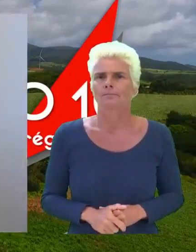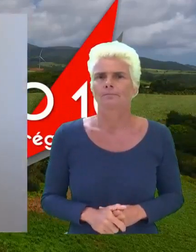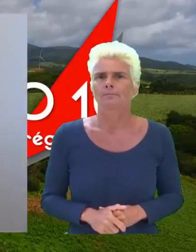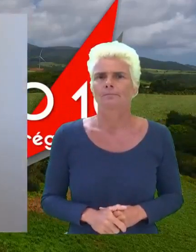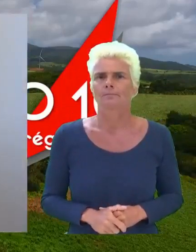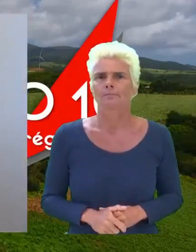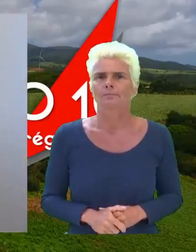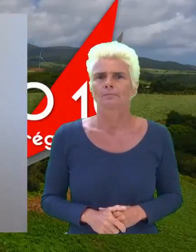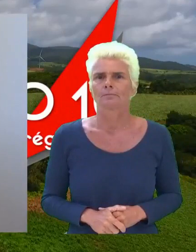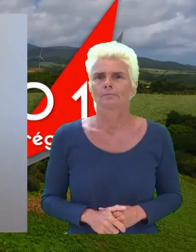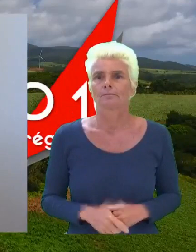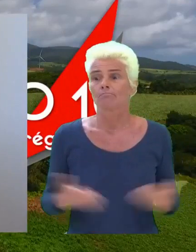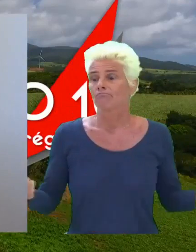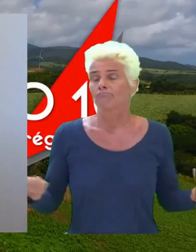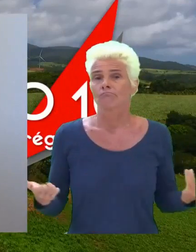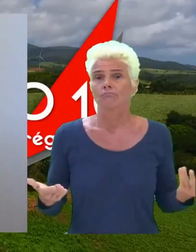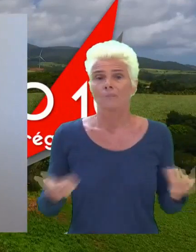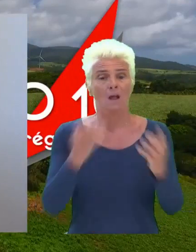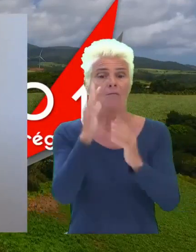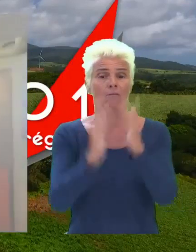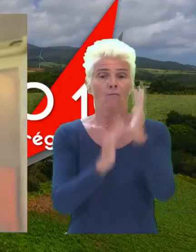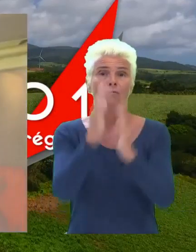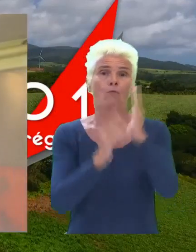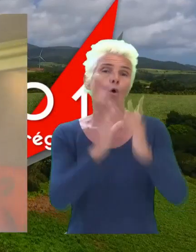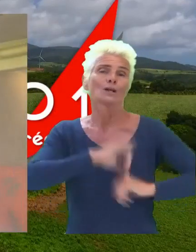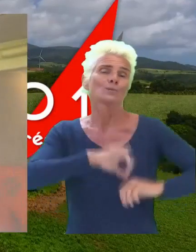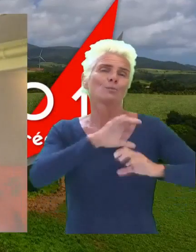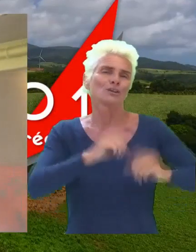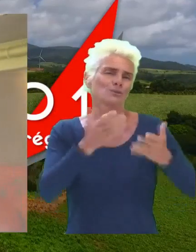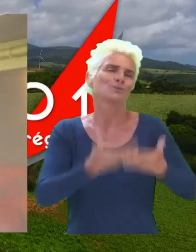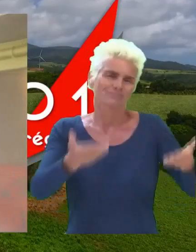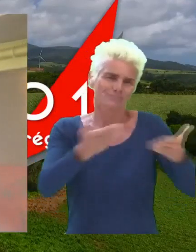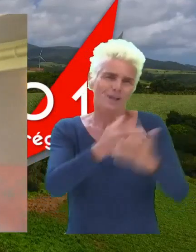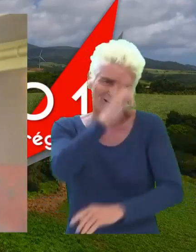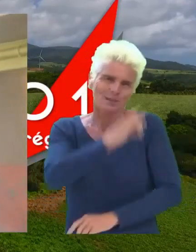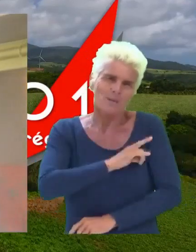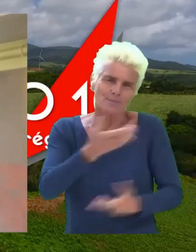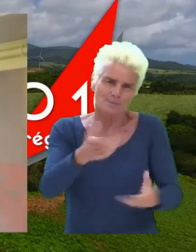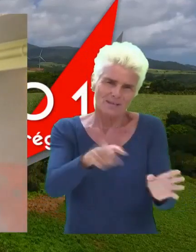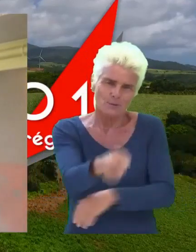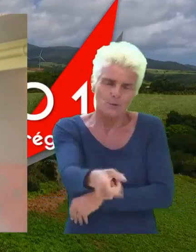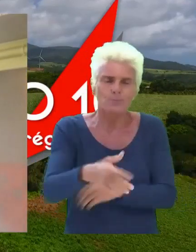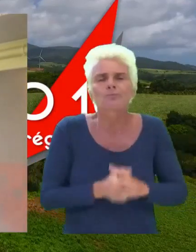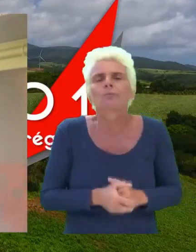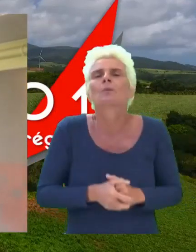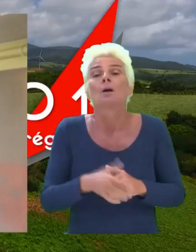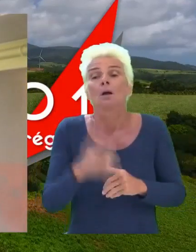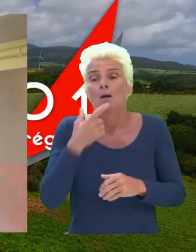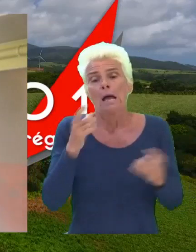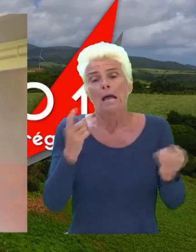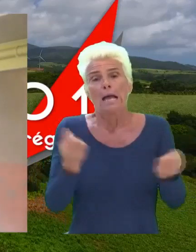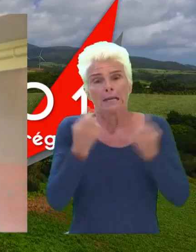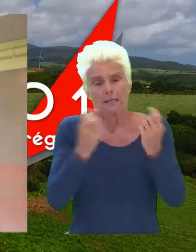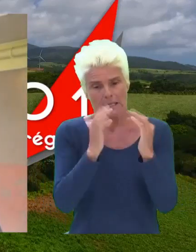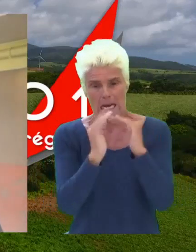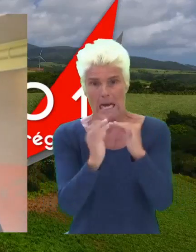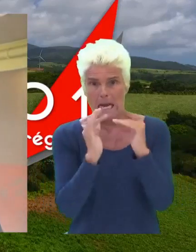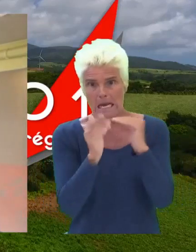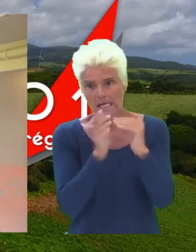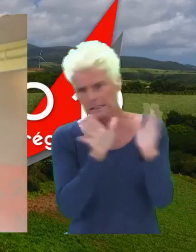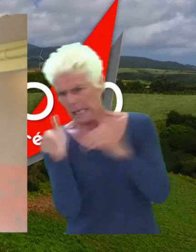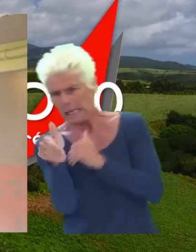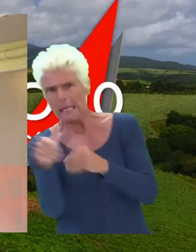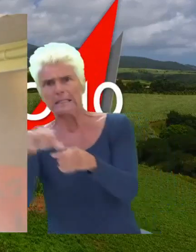donc on est dans un feu dans une cuisine à la crèche se trouvant derrière la station d'essence